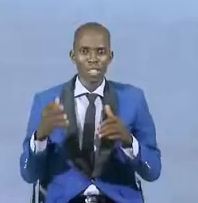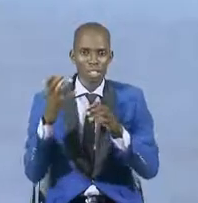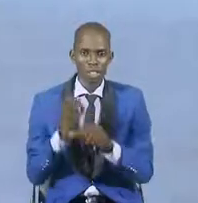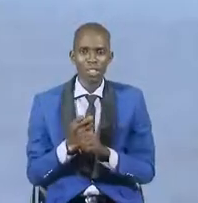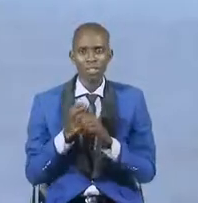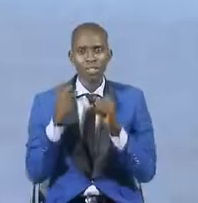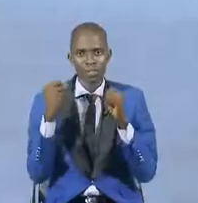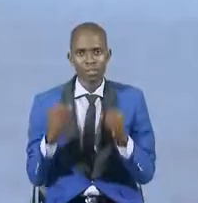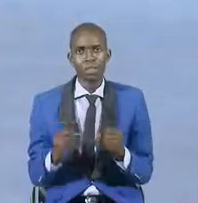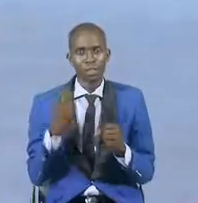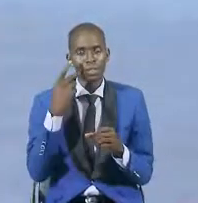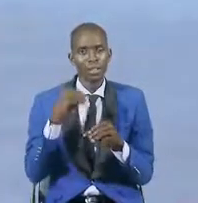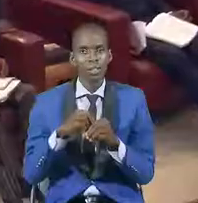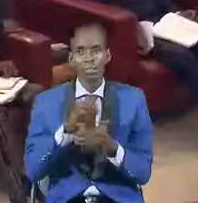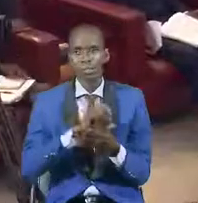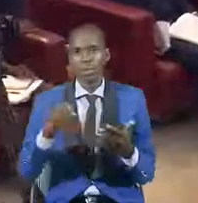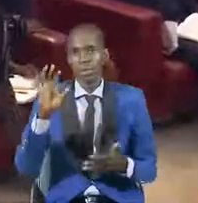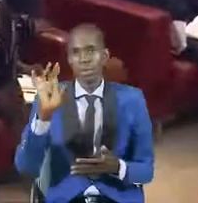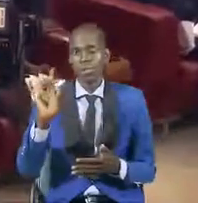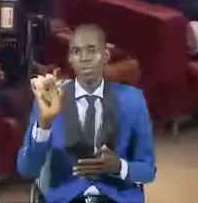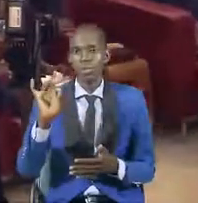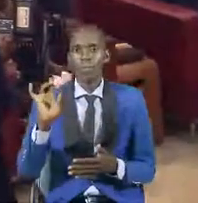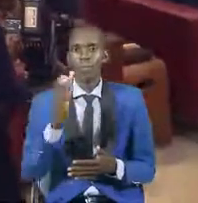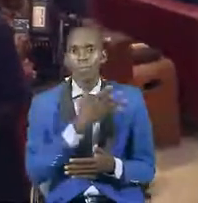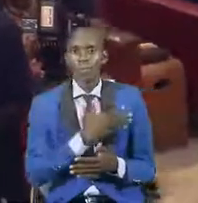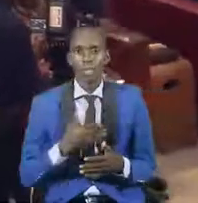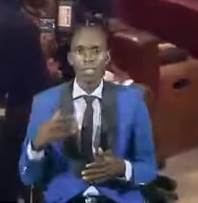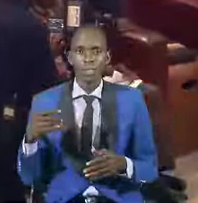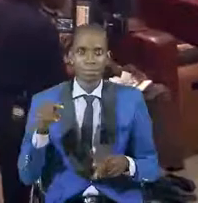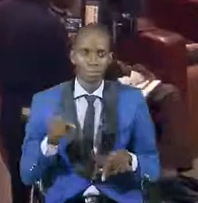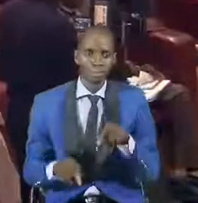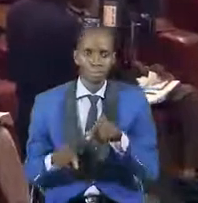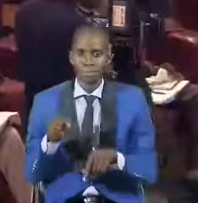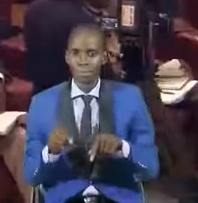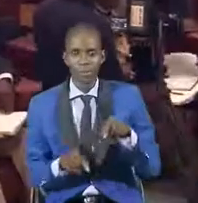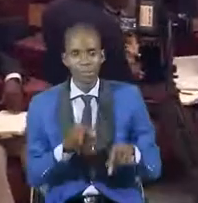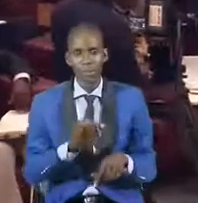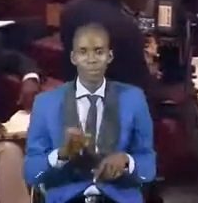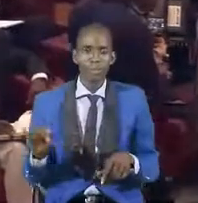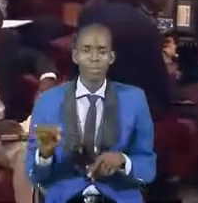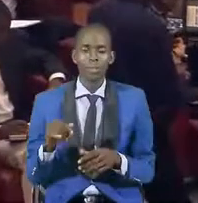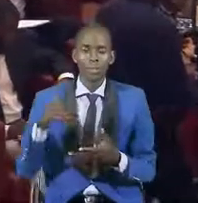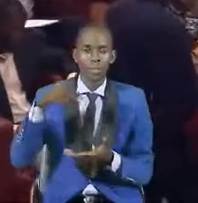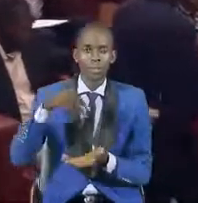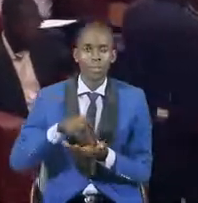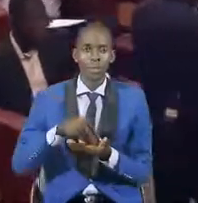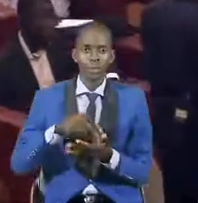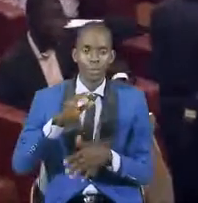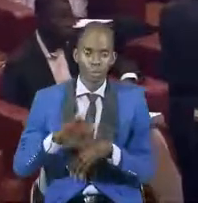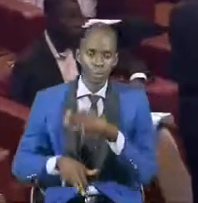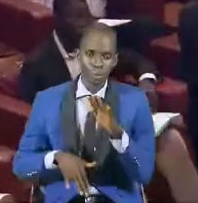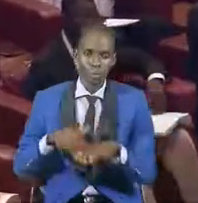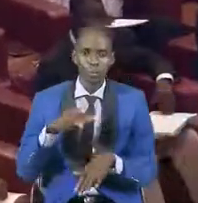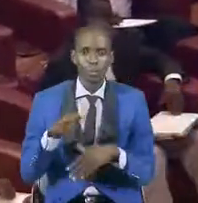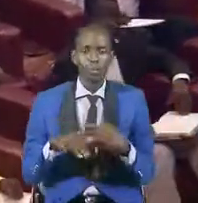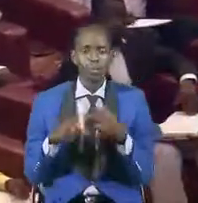Voilà le verset 8, d'un saut, il fut debout et